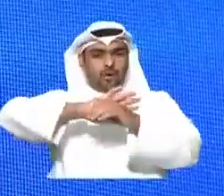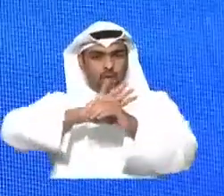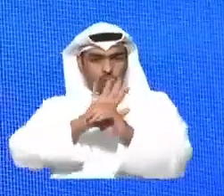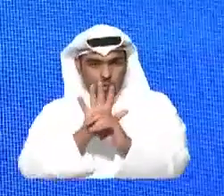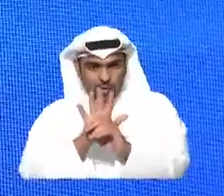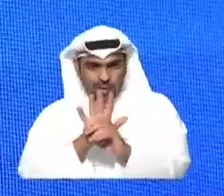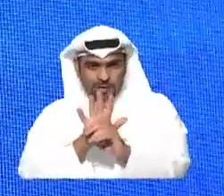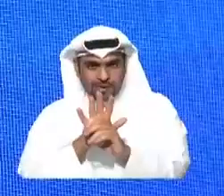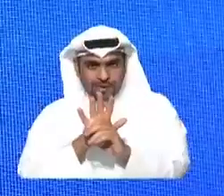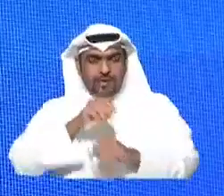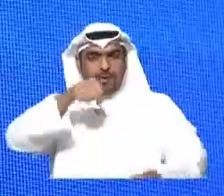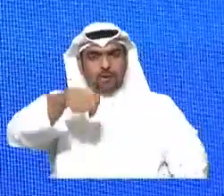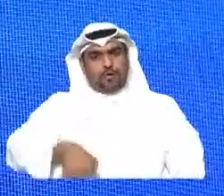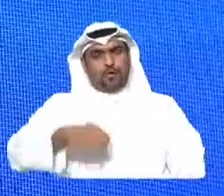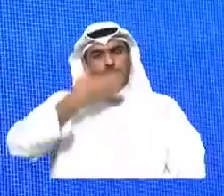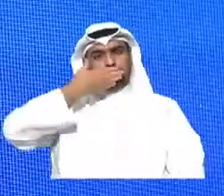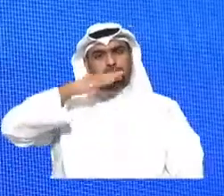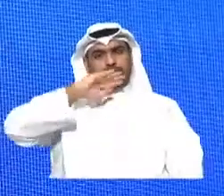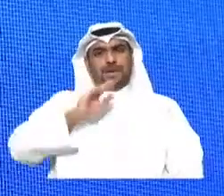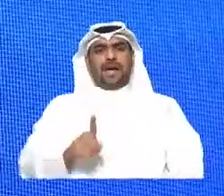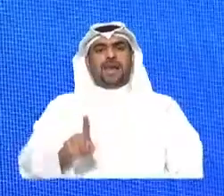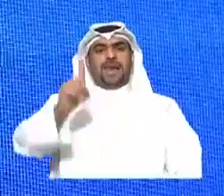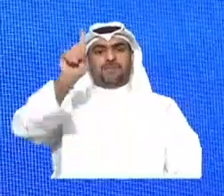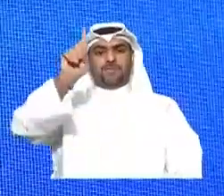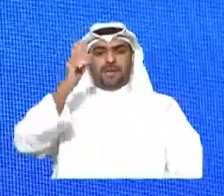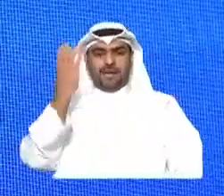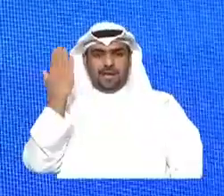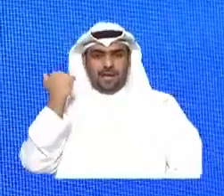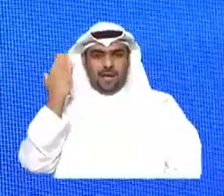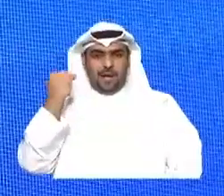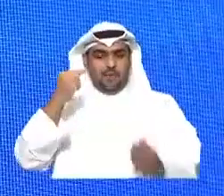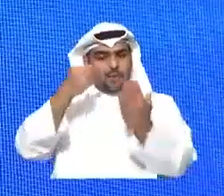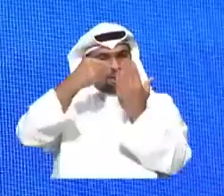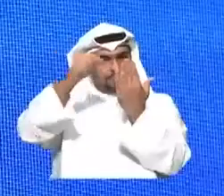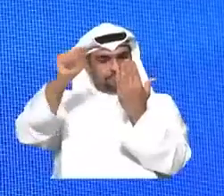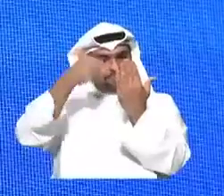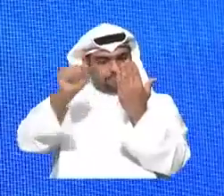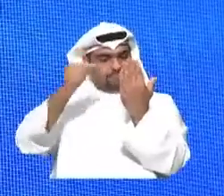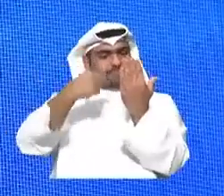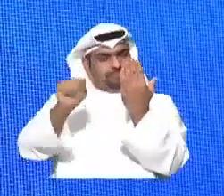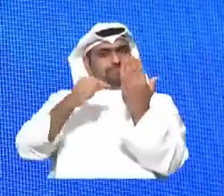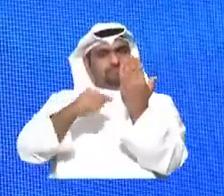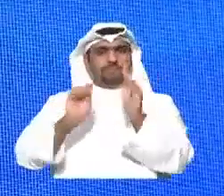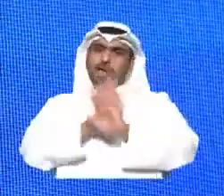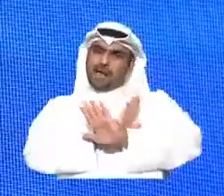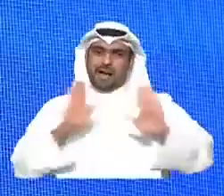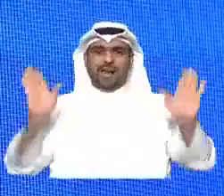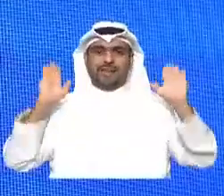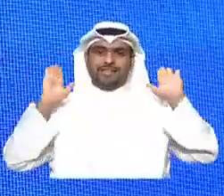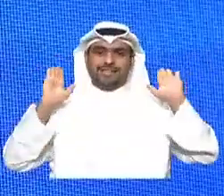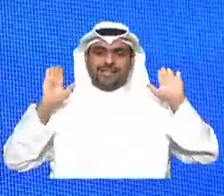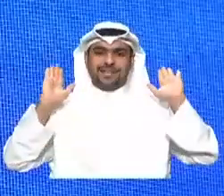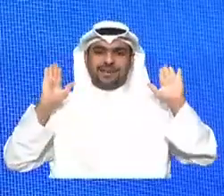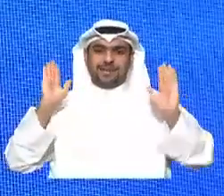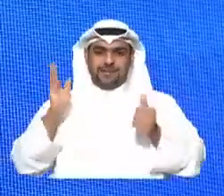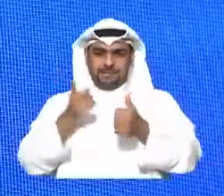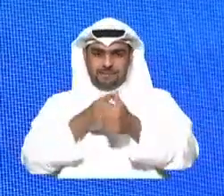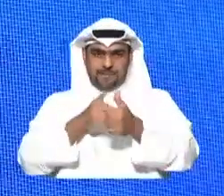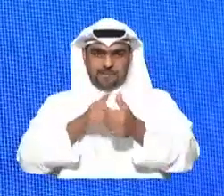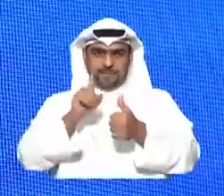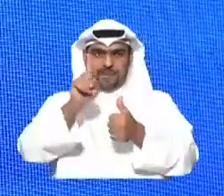لا الحمد اليوم تم الاتفاق على كل بنود الاجتماع، ومنها هي تقدم الإمام